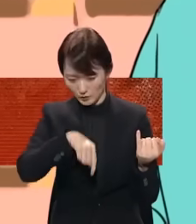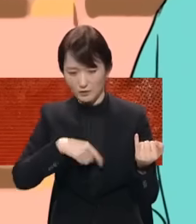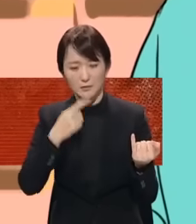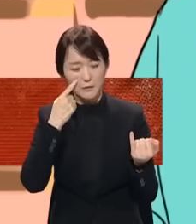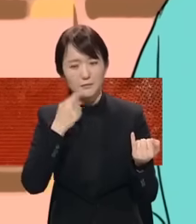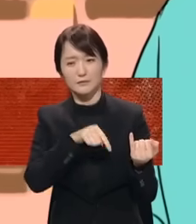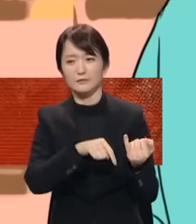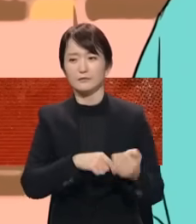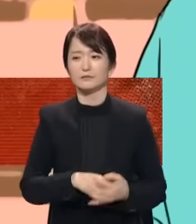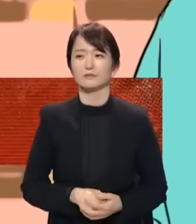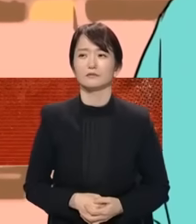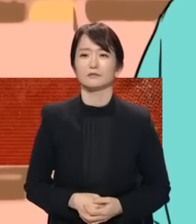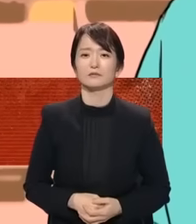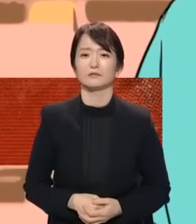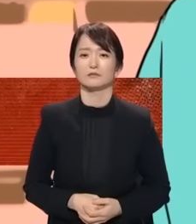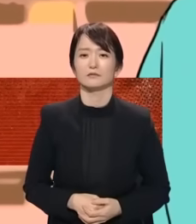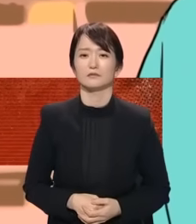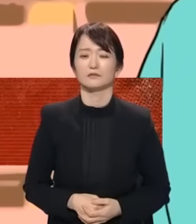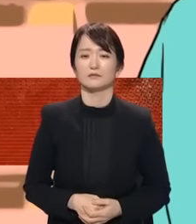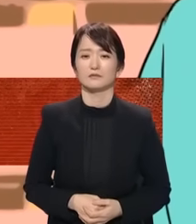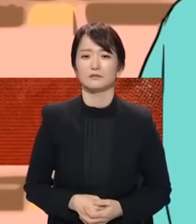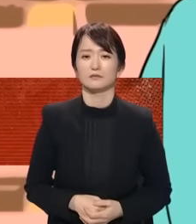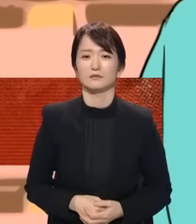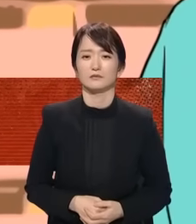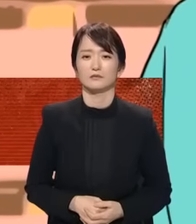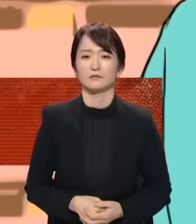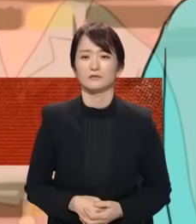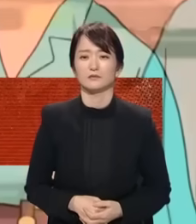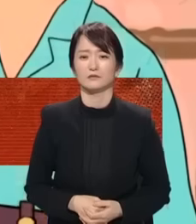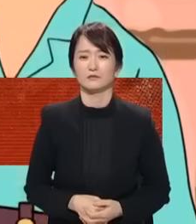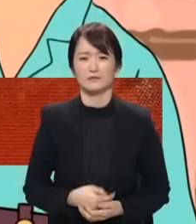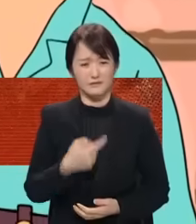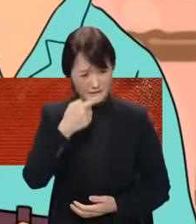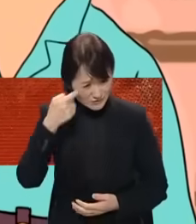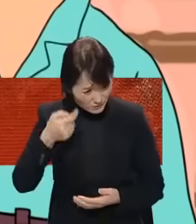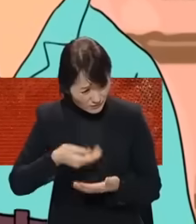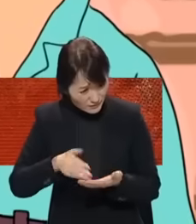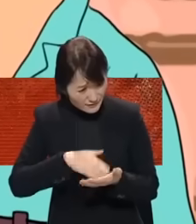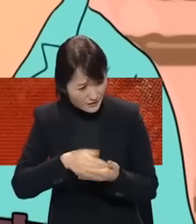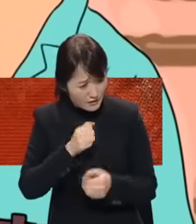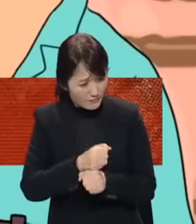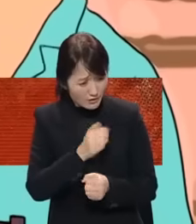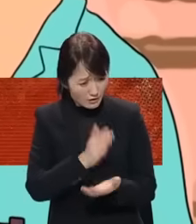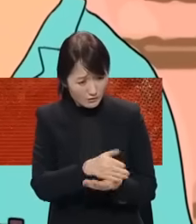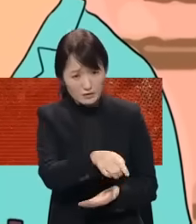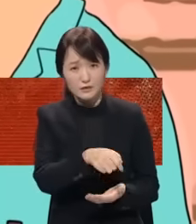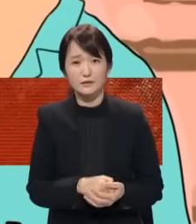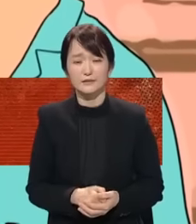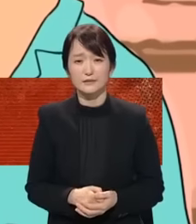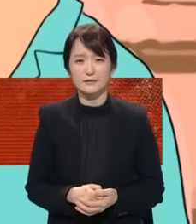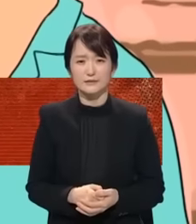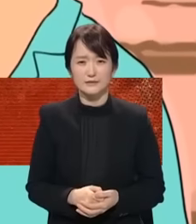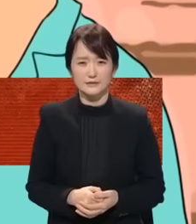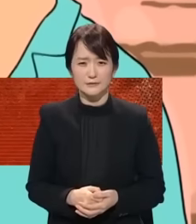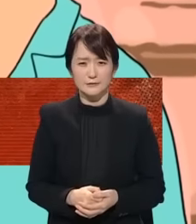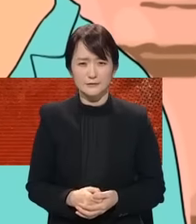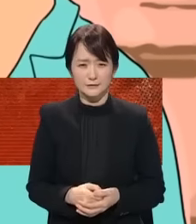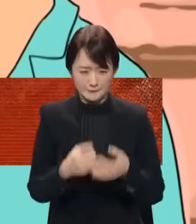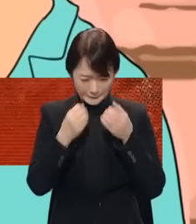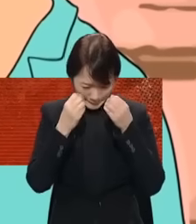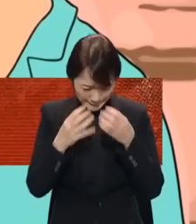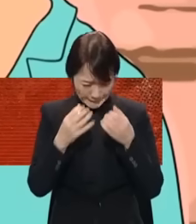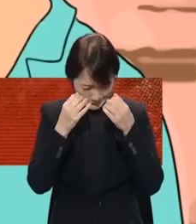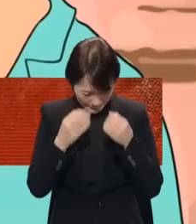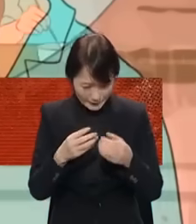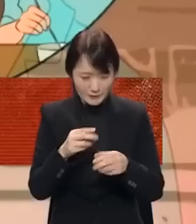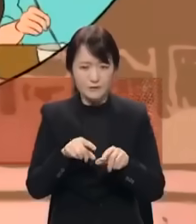라고 얘기했고 그 얘기하면서 그런 얘기했어요. 괜히 굴전 같은 거 하지 말고 좀 싱싱한 식재료 좀 사용해라. 아,